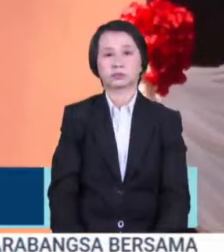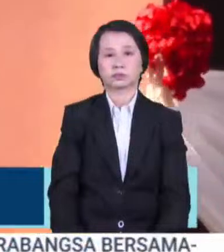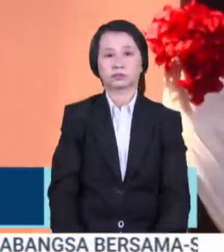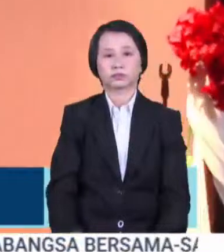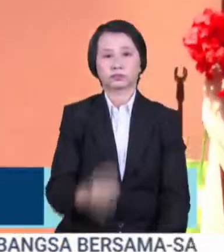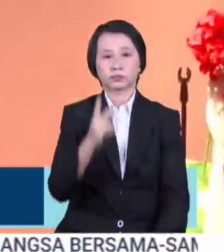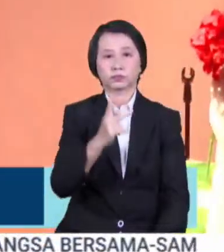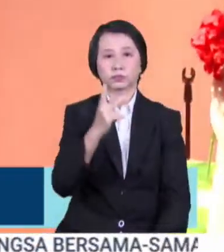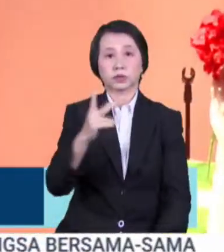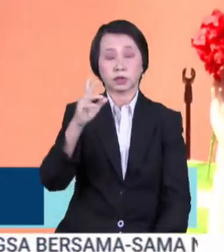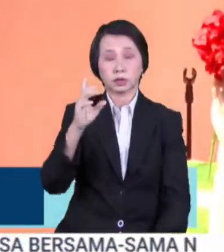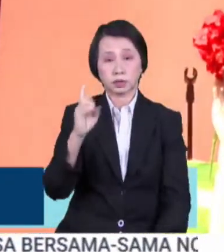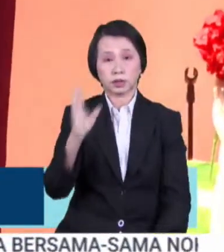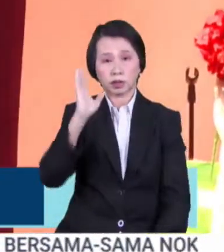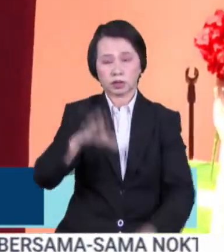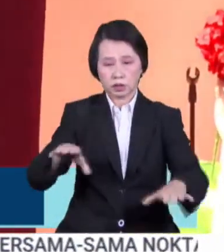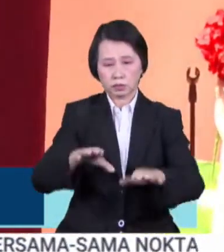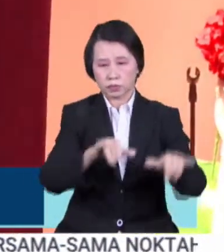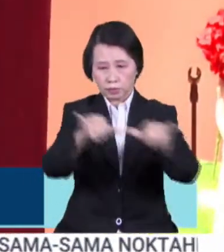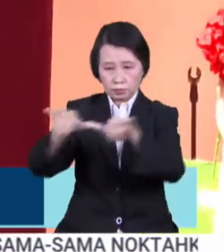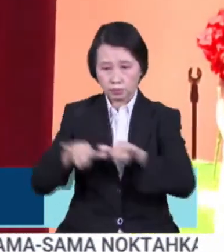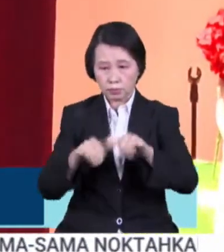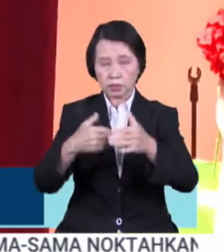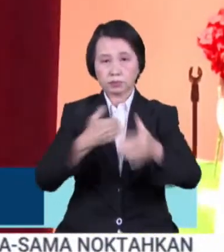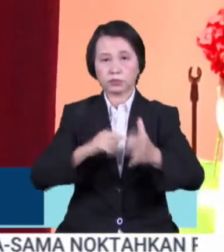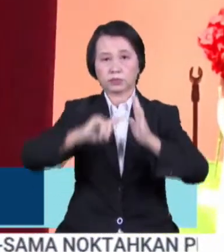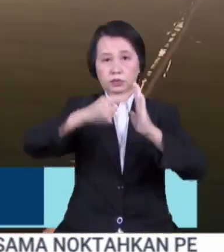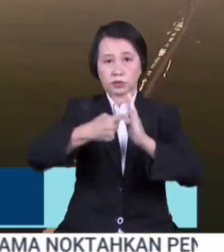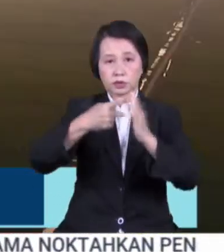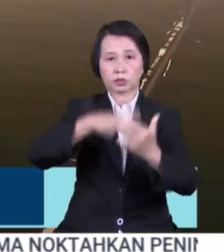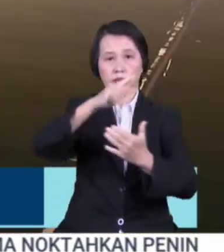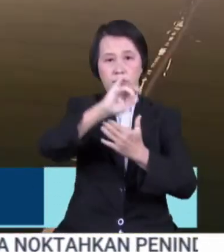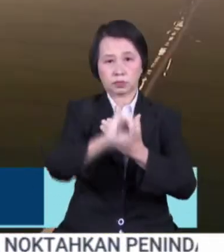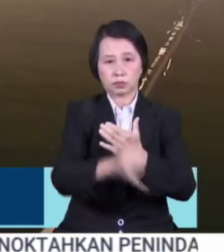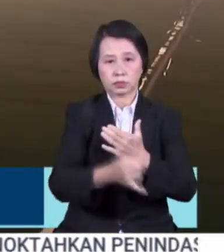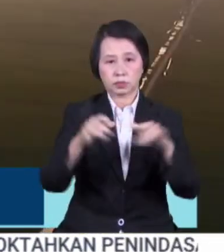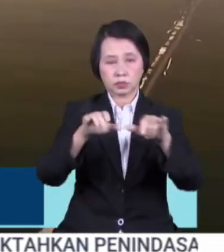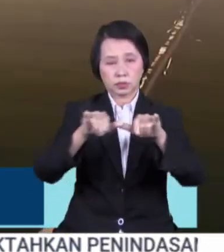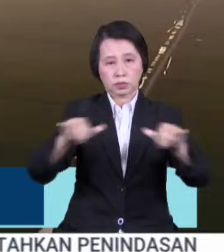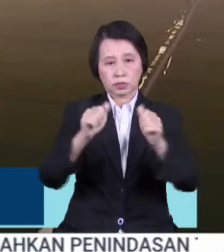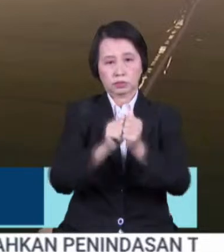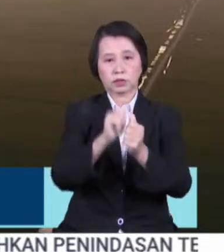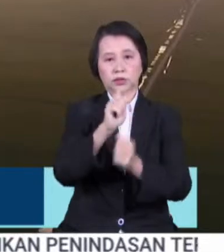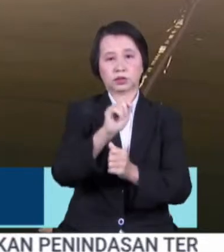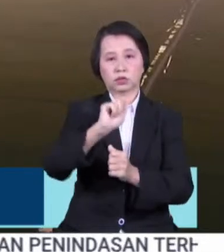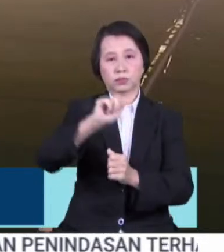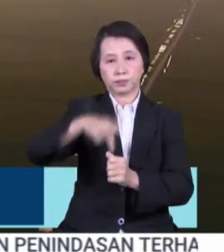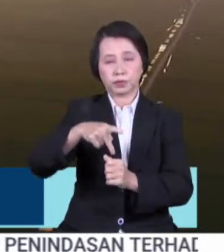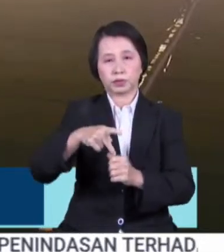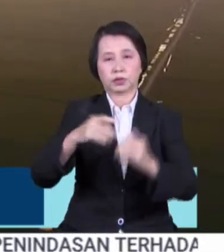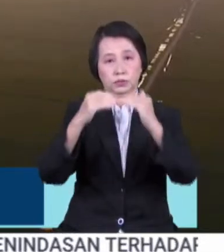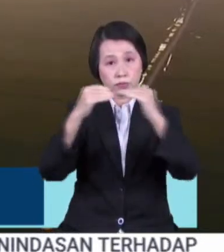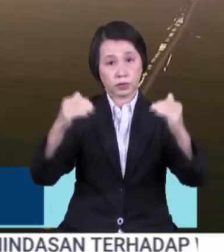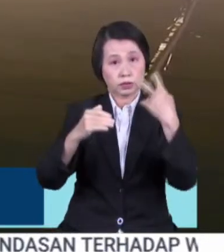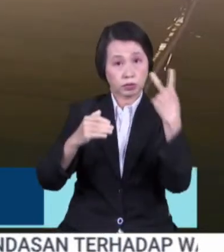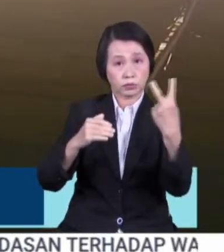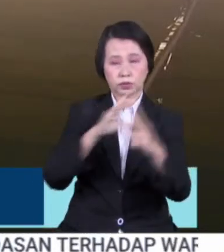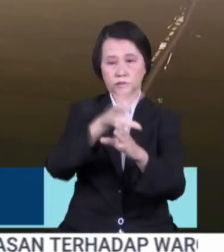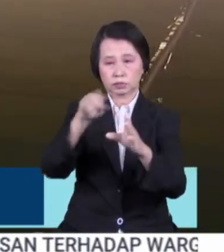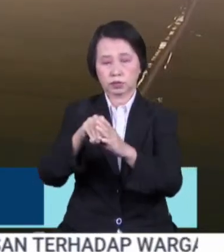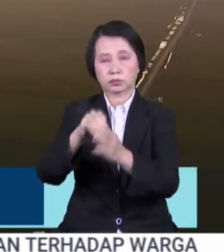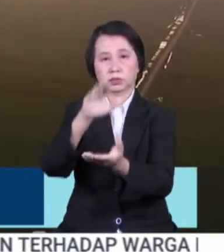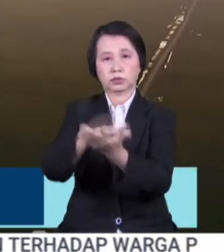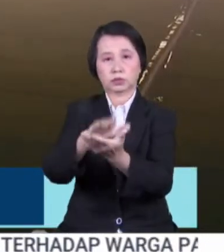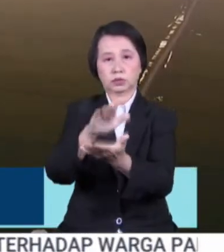KKD akan membuat pelarasan sepenuhnya sebelum memulakan projek Point of Presence POP Fasa 2 khusus melibatkan